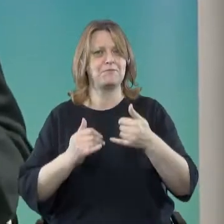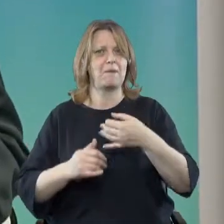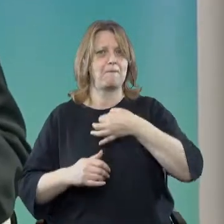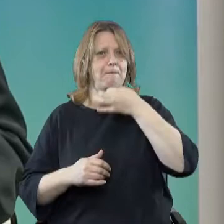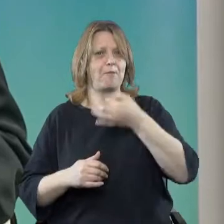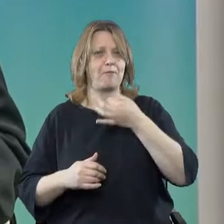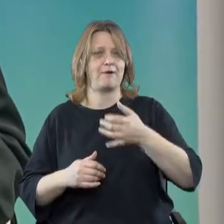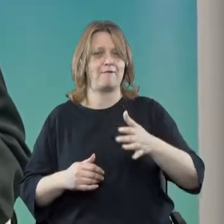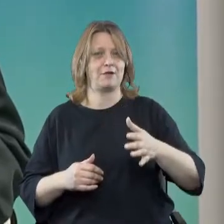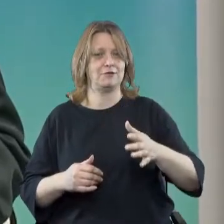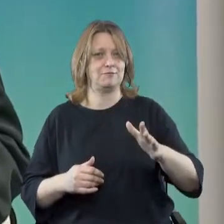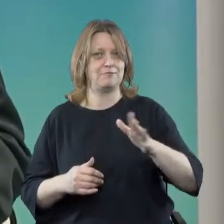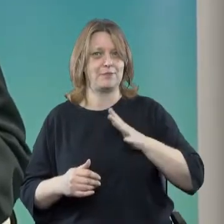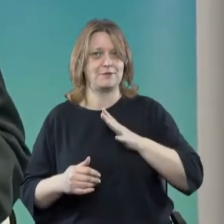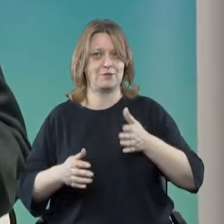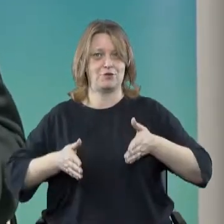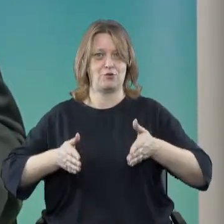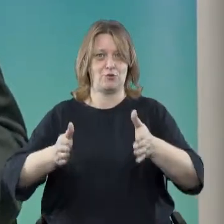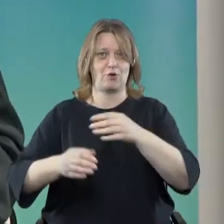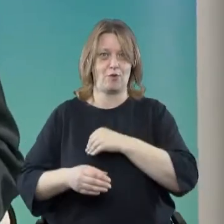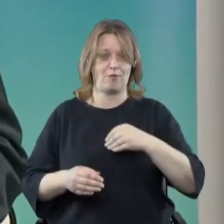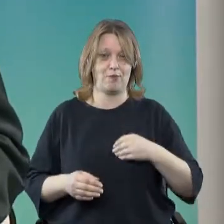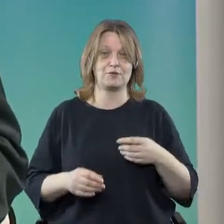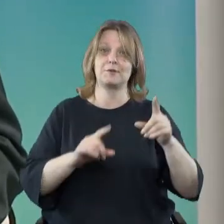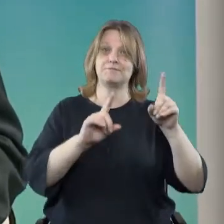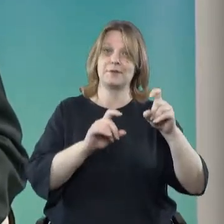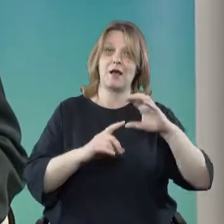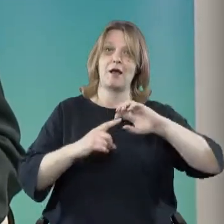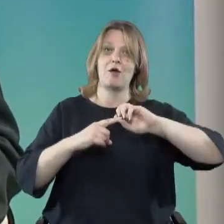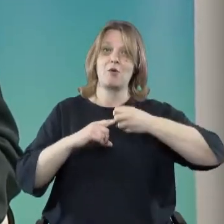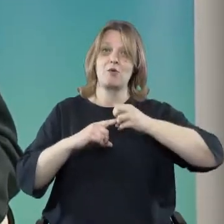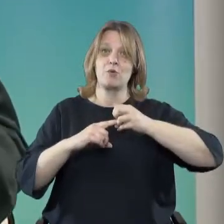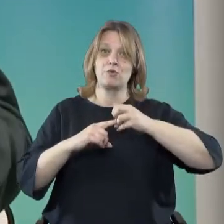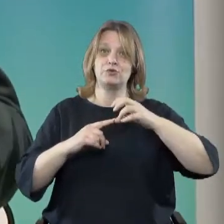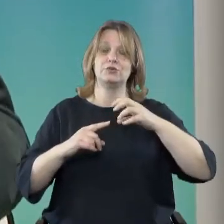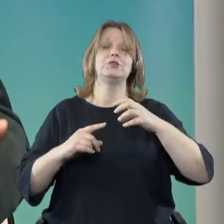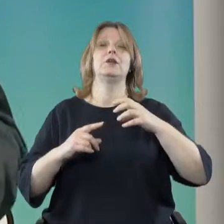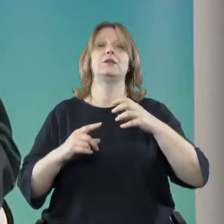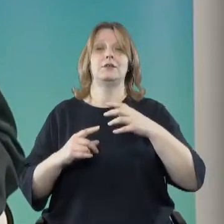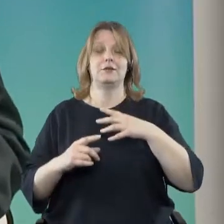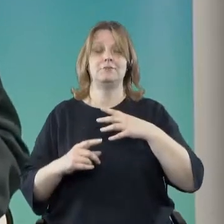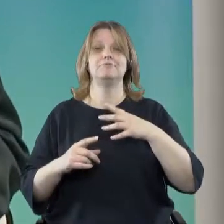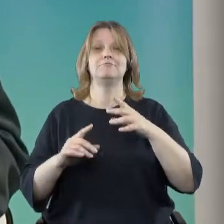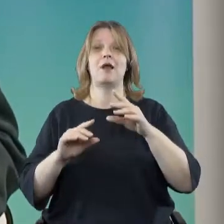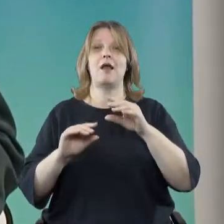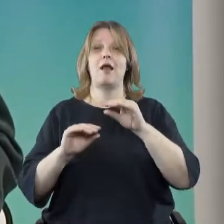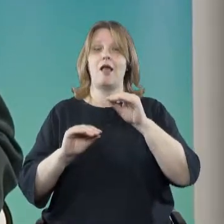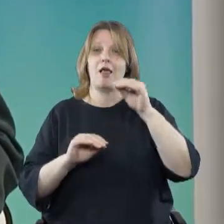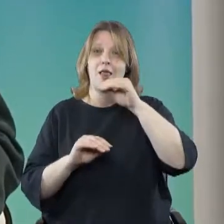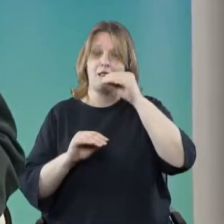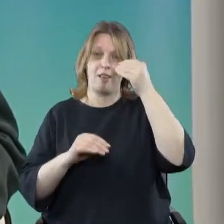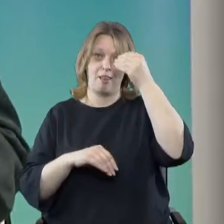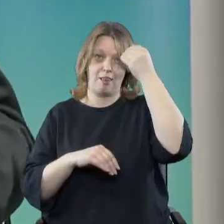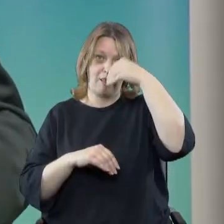poprawiać bezpieczeństwo na polskich drogach. Od grudnia rozpoczęliśmy lekcje BRD online